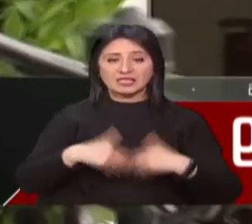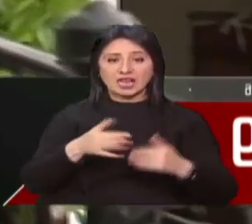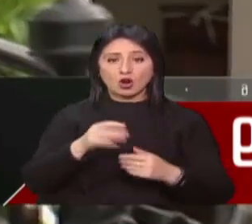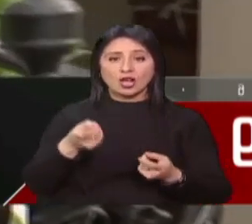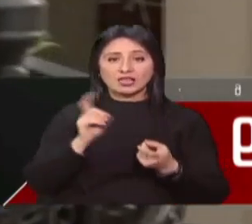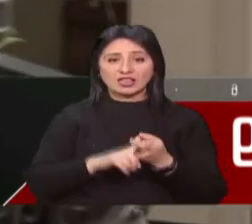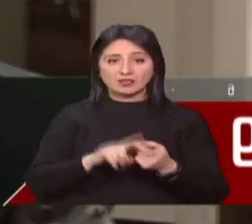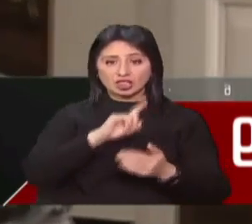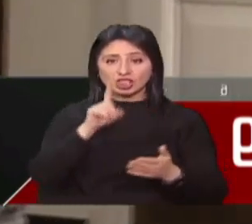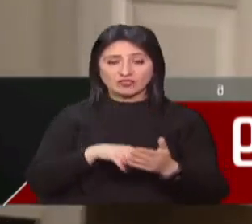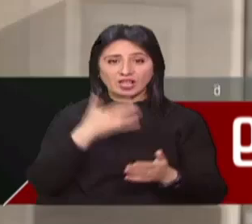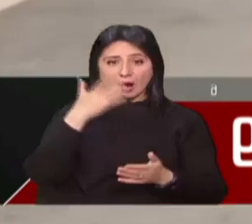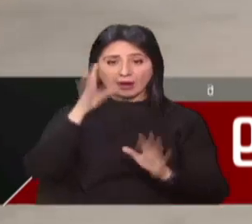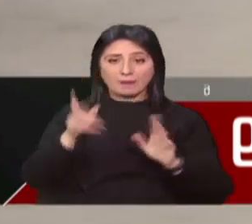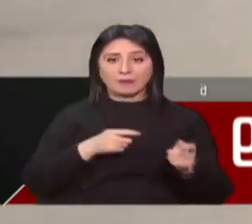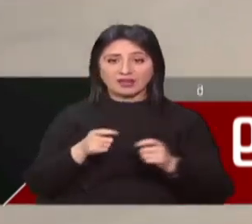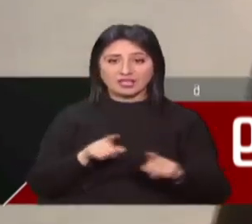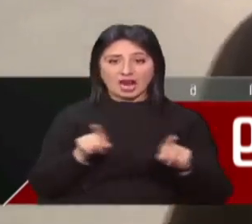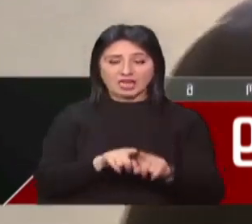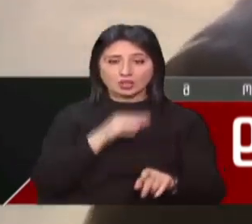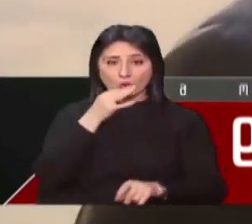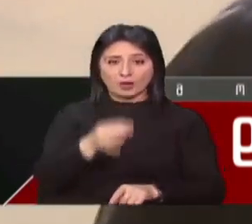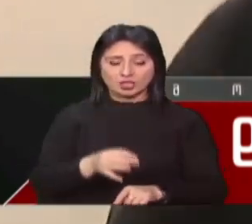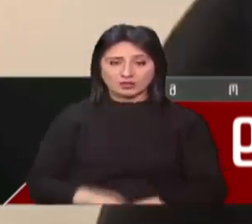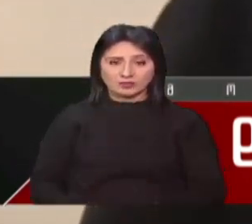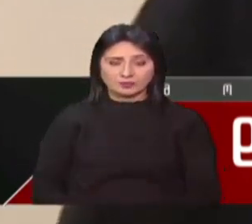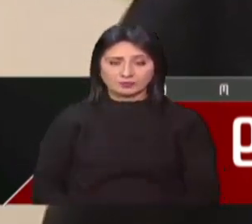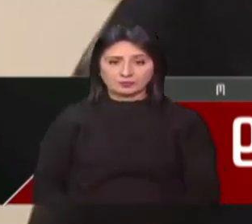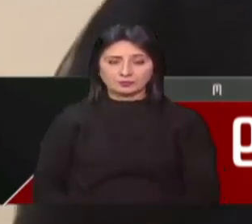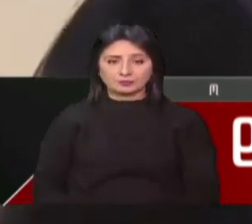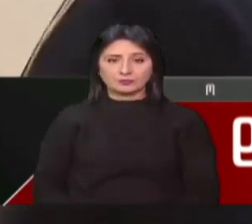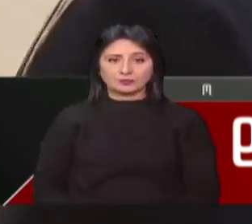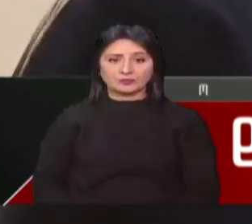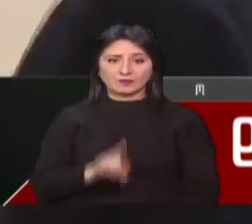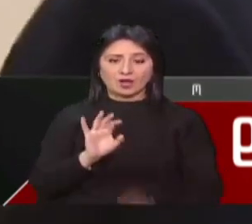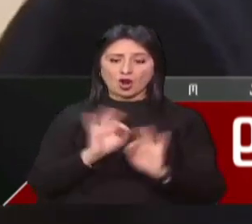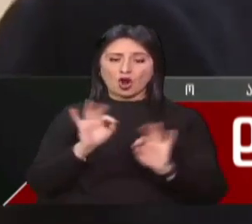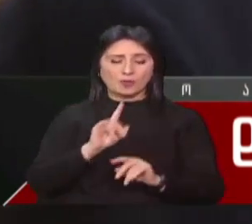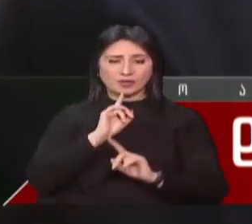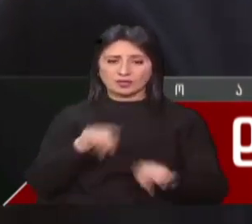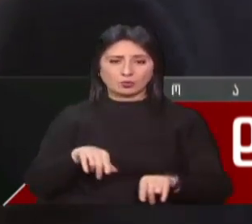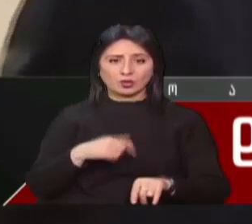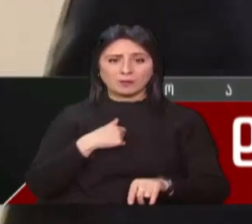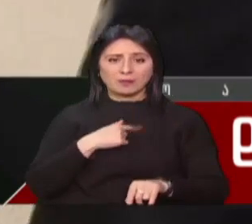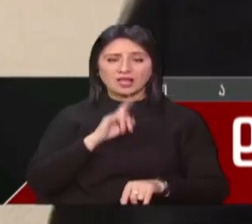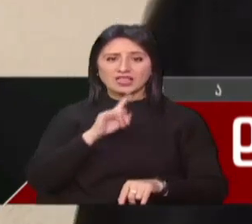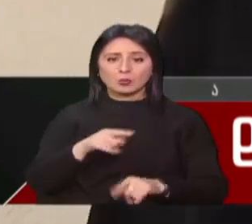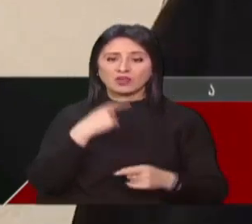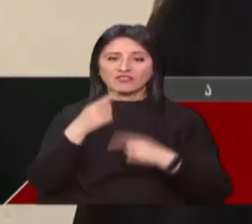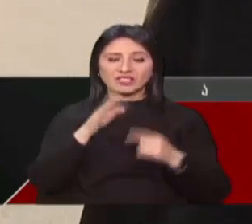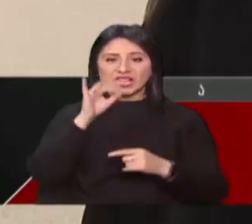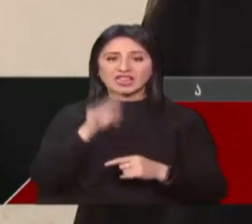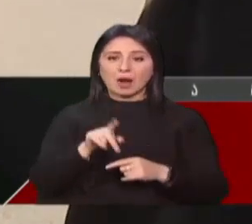წარდგენასთან დაკავშირებულ შეკითხვას ამერიკის პრეზიდენტმა ასე უპასუხა: ამაზე კომენტარს არ გავაკეთებ. მე არ ვაპირებ